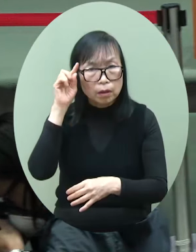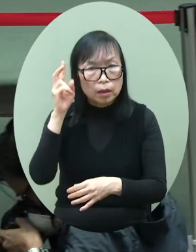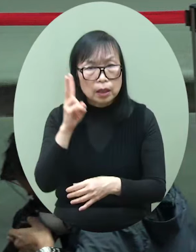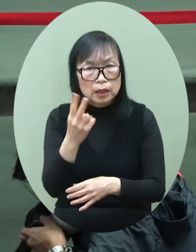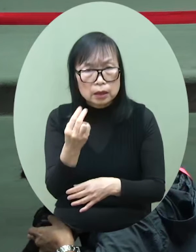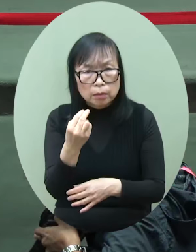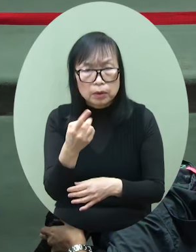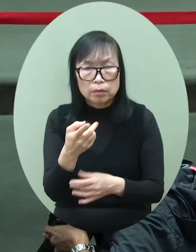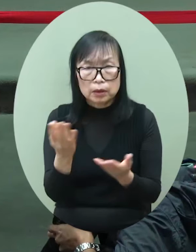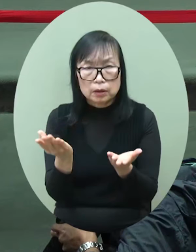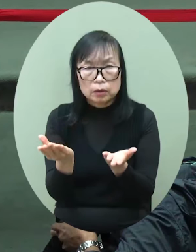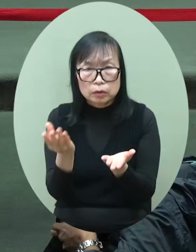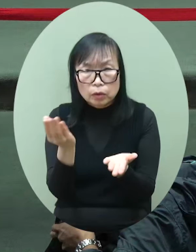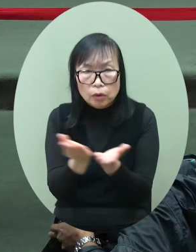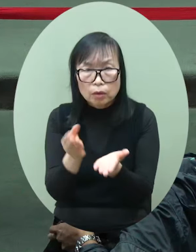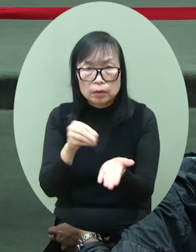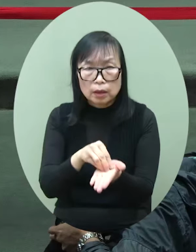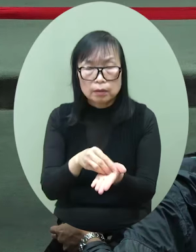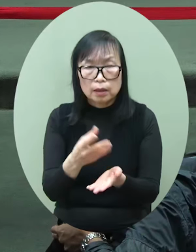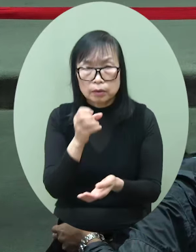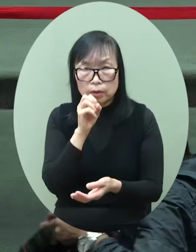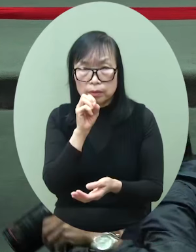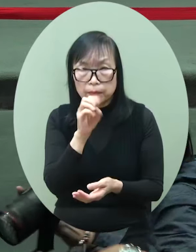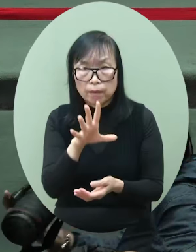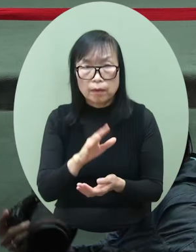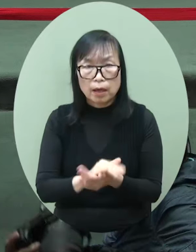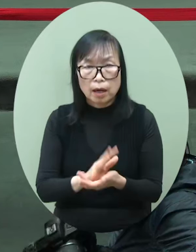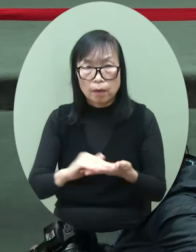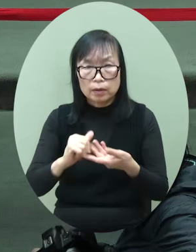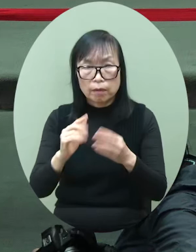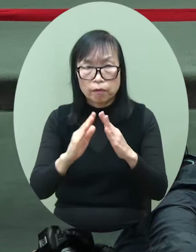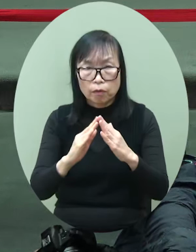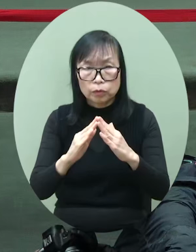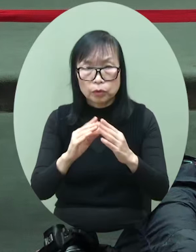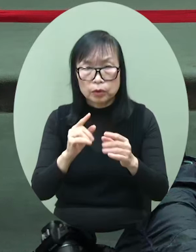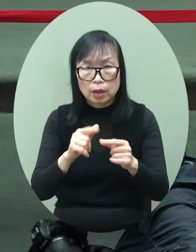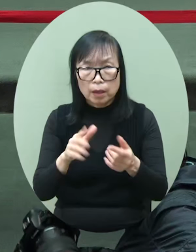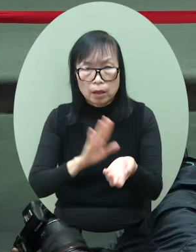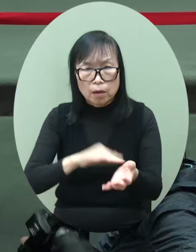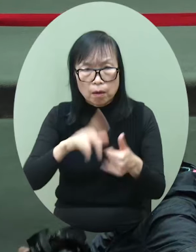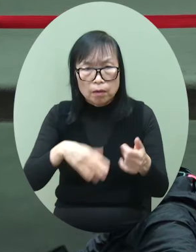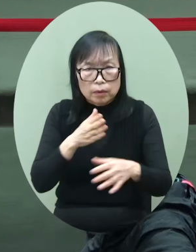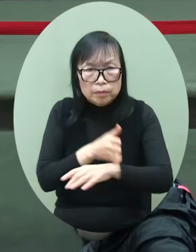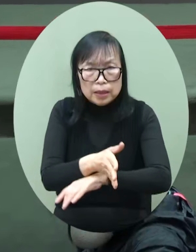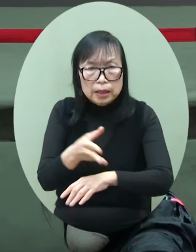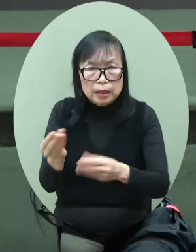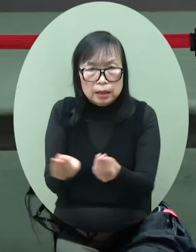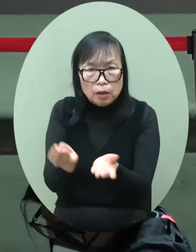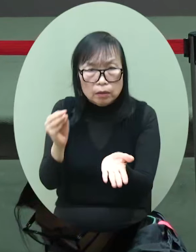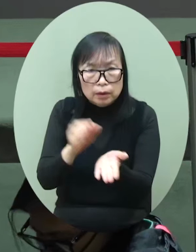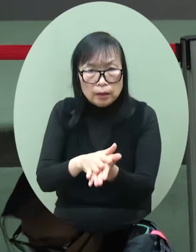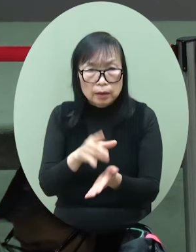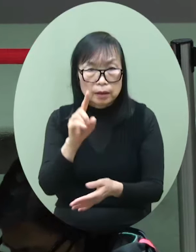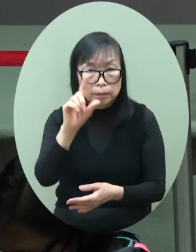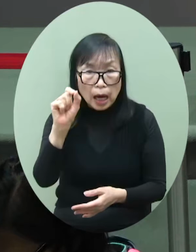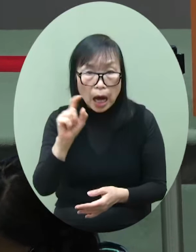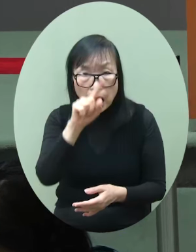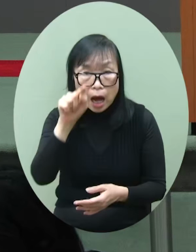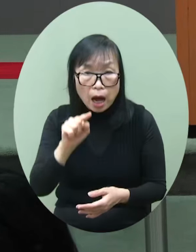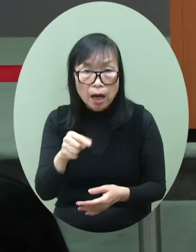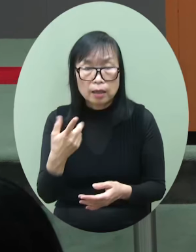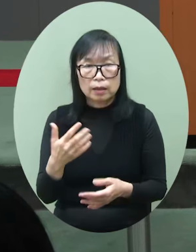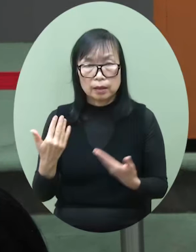期才確診可否請衛生副中心說一下這宗個案為何這麼遲才確診呢?最後今天袁教授也有說